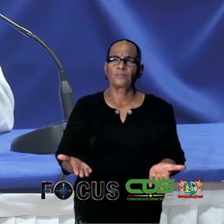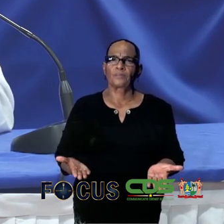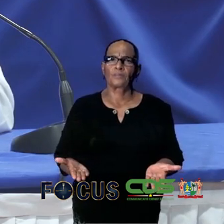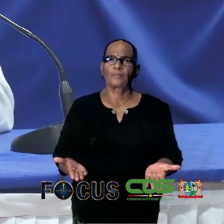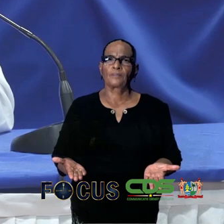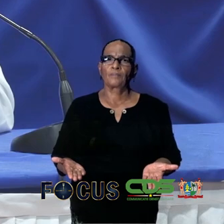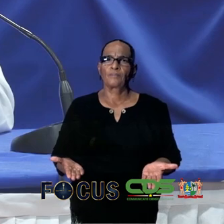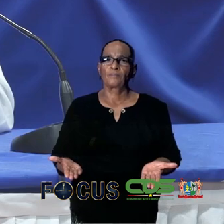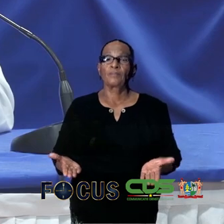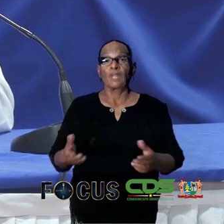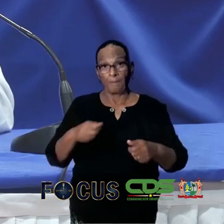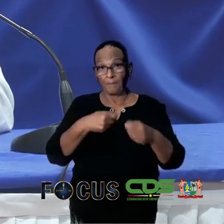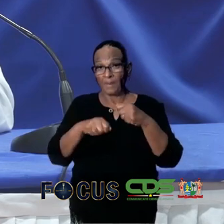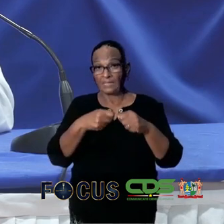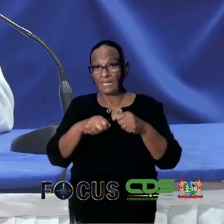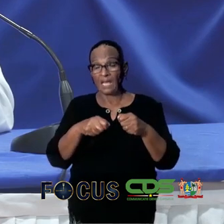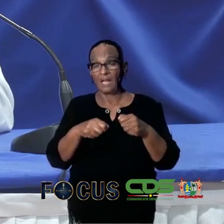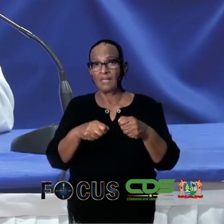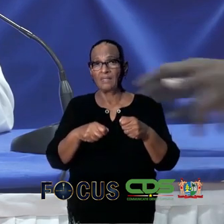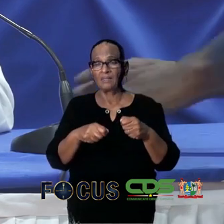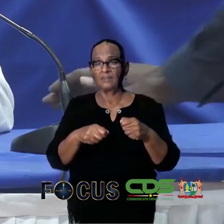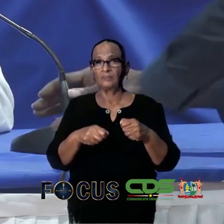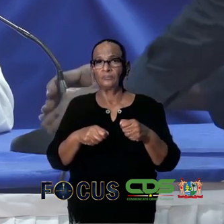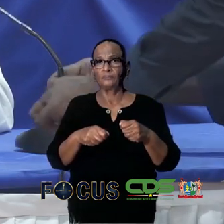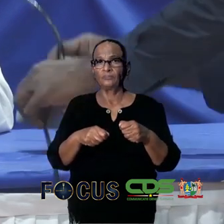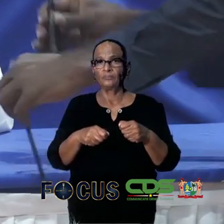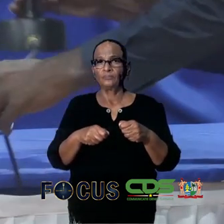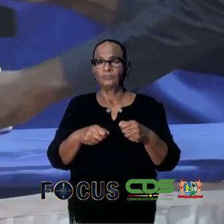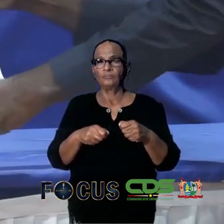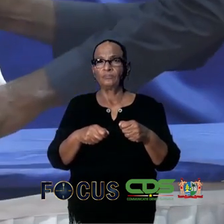waarbij het materiaal.